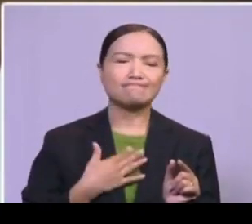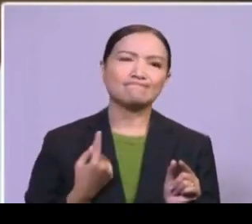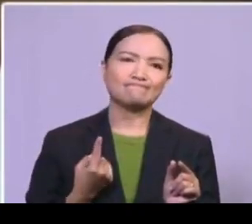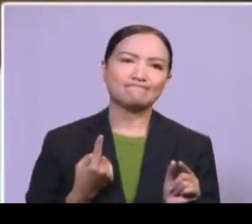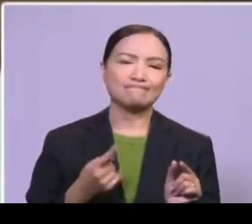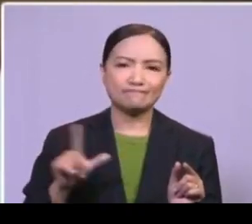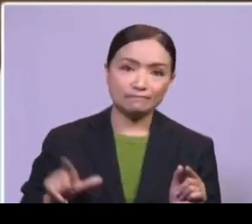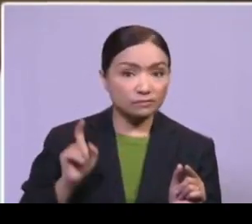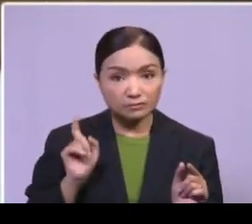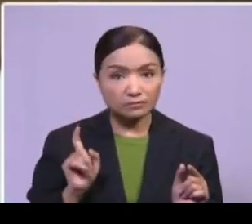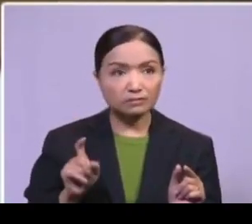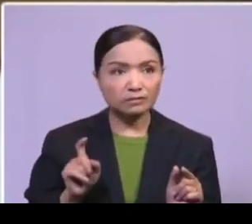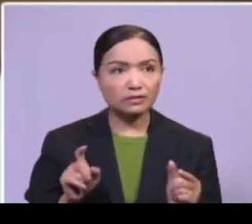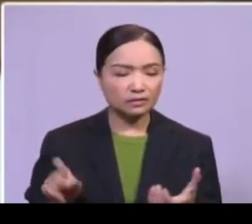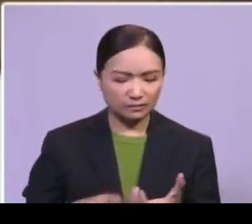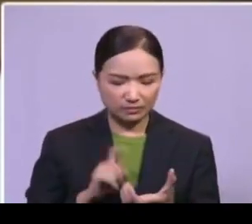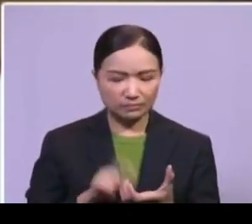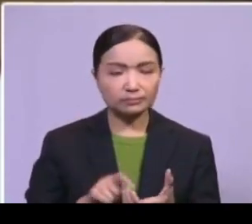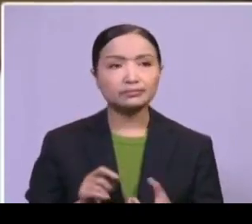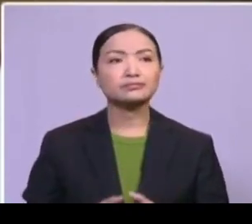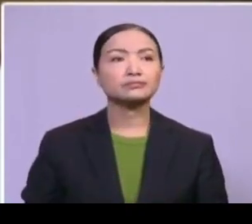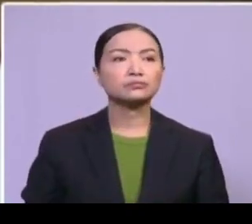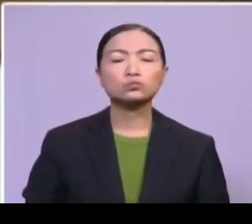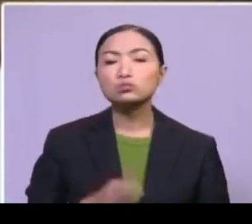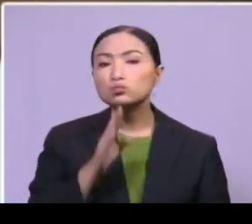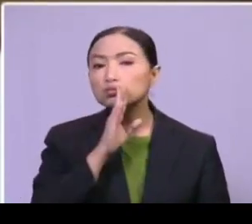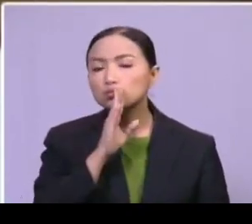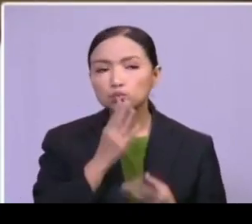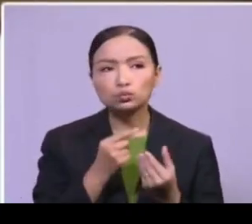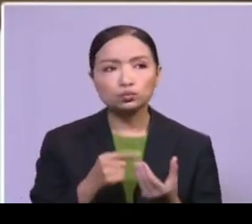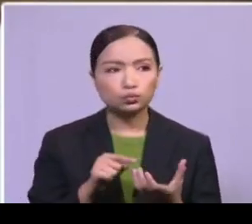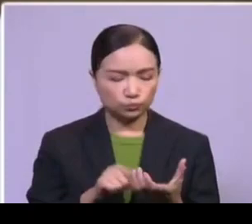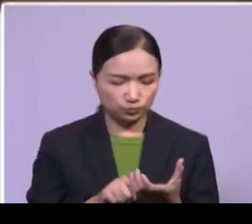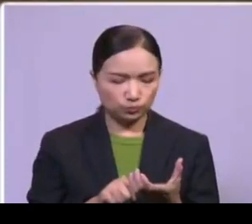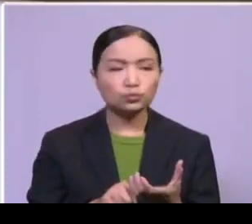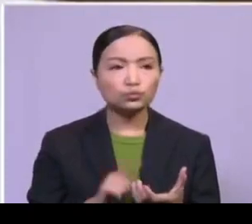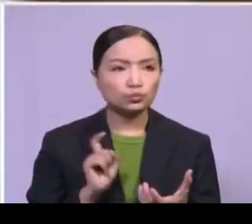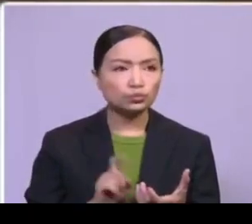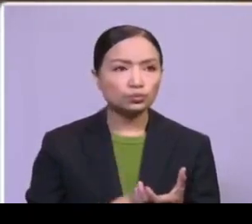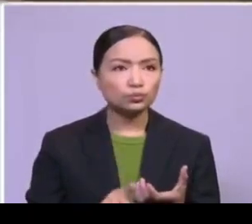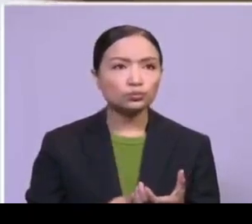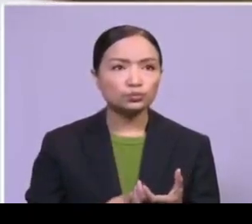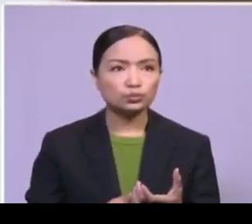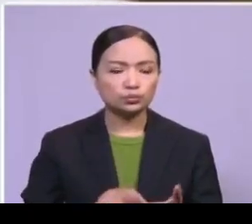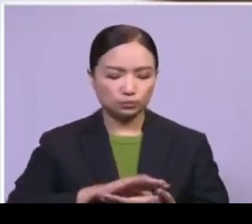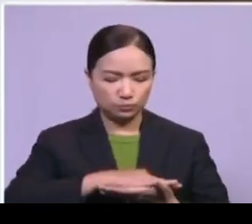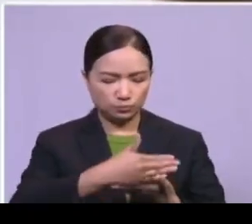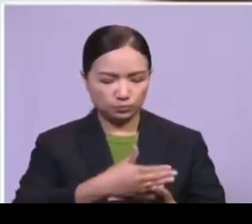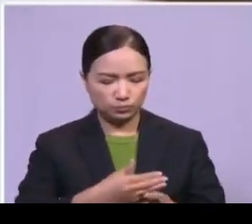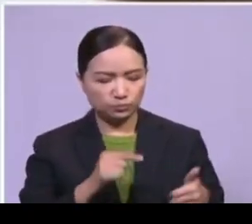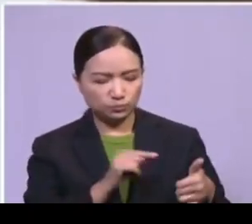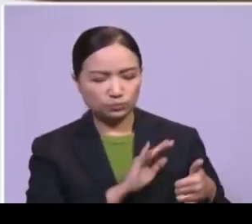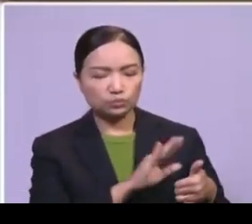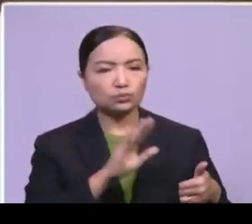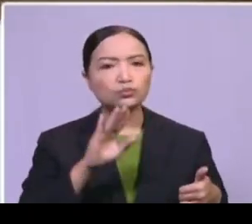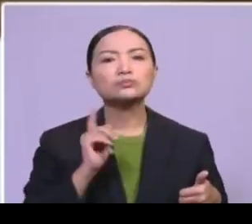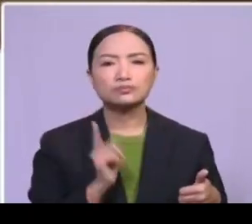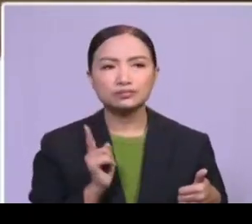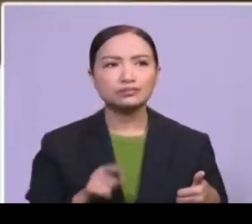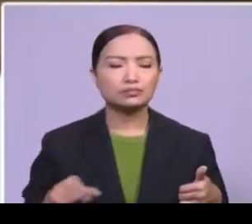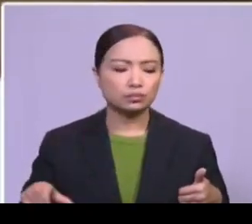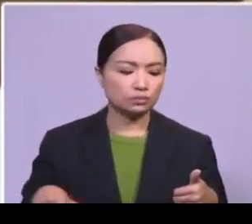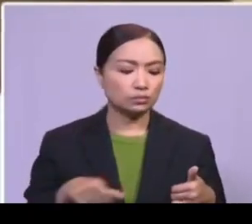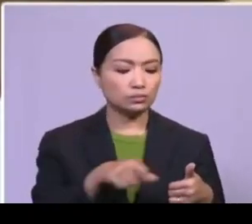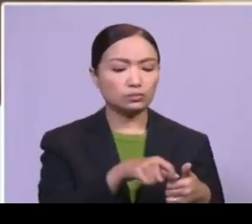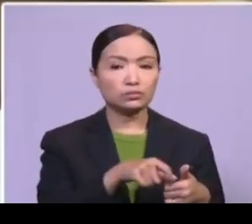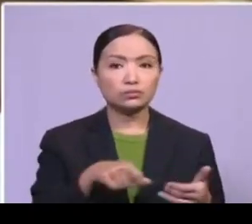เนี่ยกดผิดมันจะไม่โอนให้เพราะว่าเลขบัญชีผิดแต่อันนี้มันดันไปกดผิดแล้วมันเป็นบัญชีที่มีเจ้าของจริงๆพอโอนเงินไปเสร็